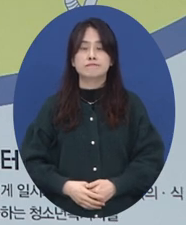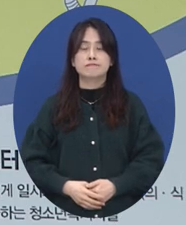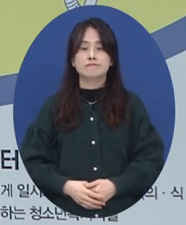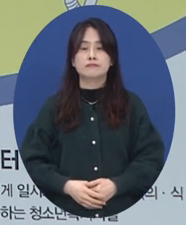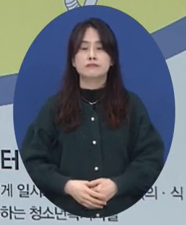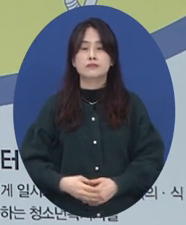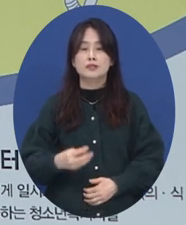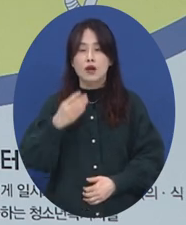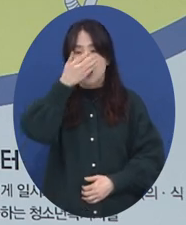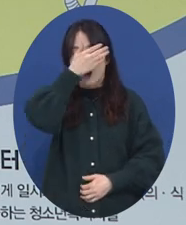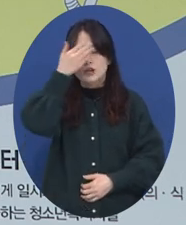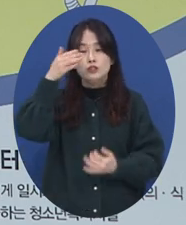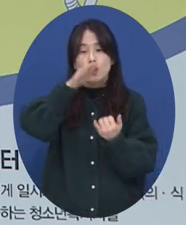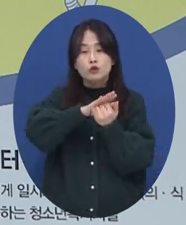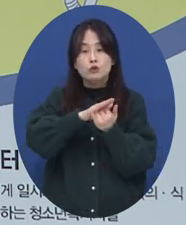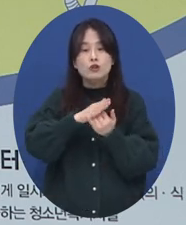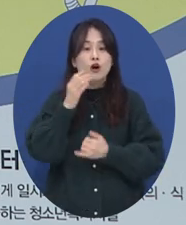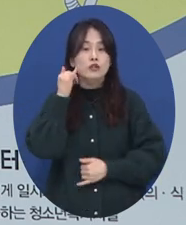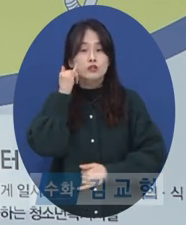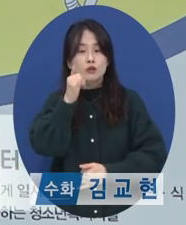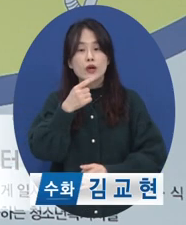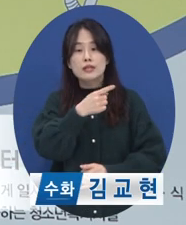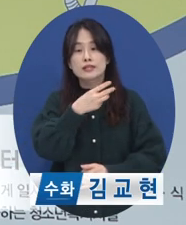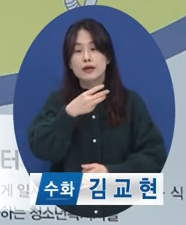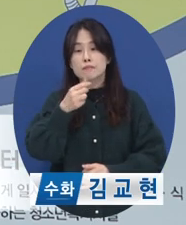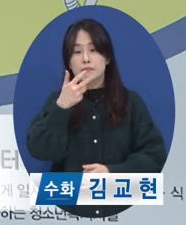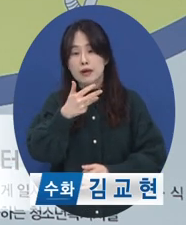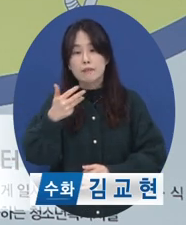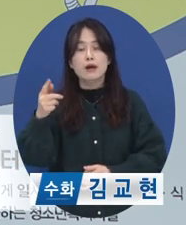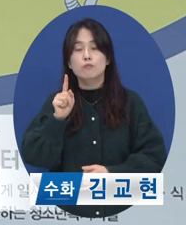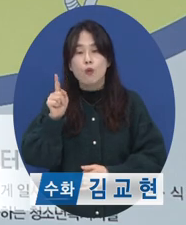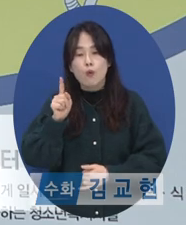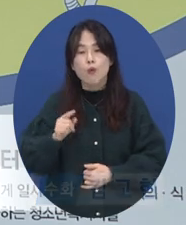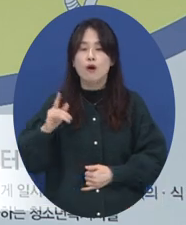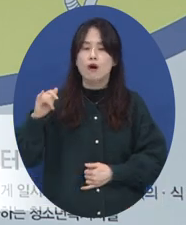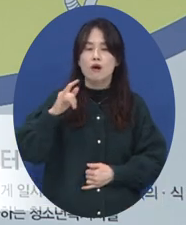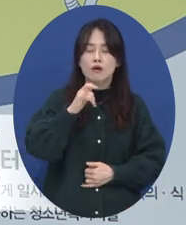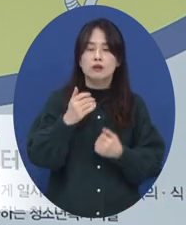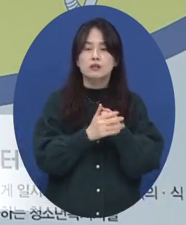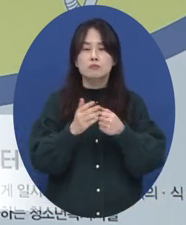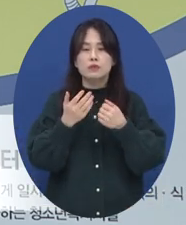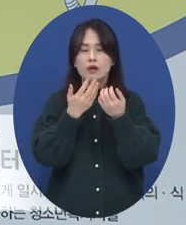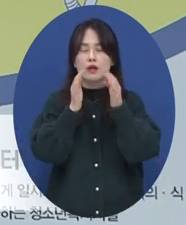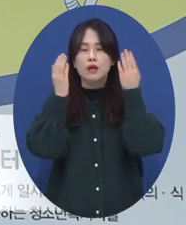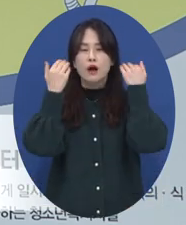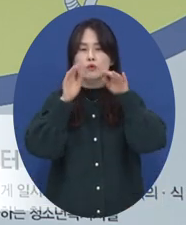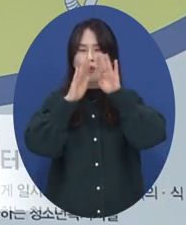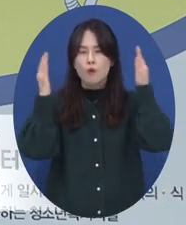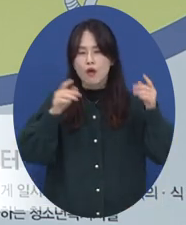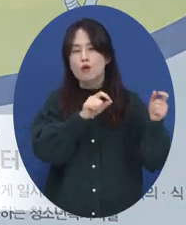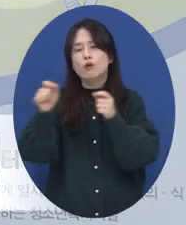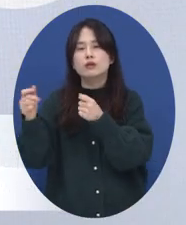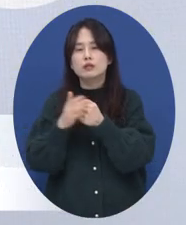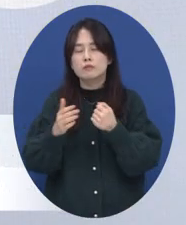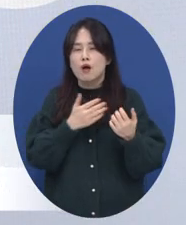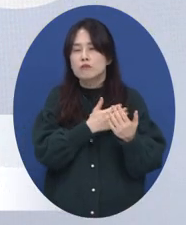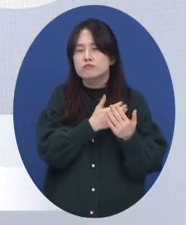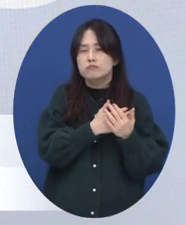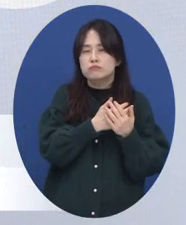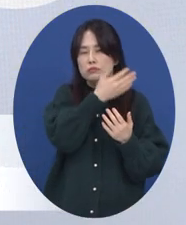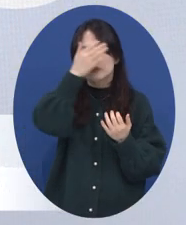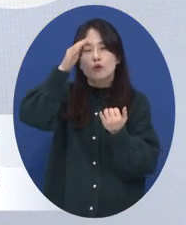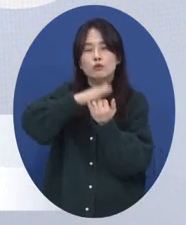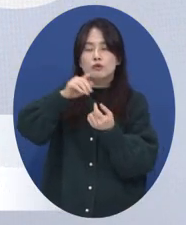경기도 청소년 전화 1388 은 코론 알고 감염 쪽으로 계약이 연기되면서 불안감을 호소하는 청소년들을 위한 상담을